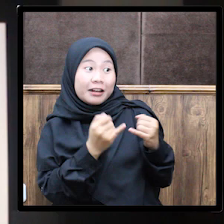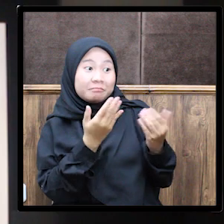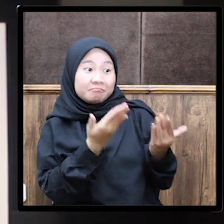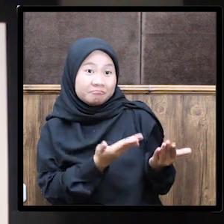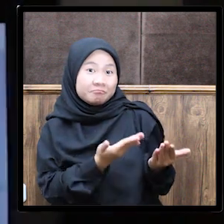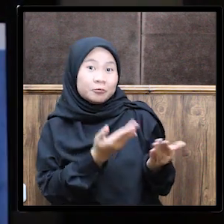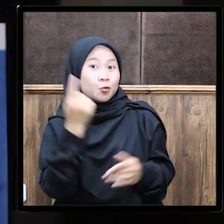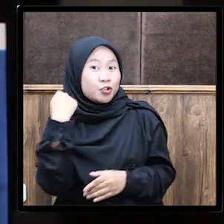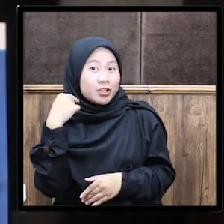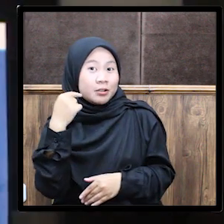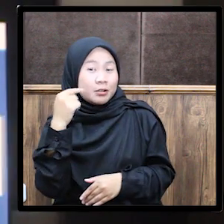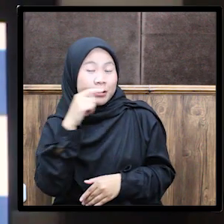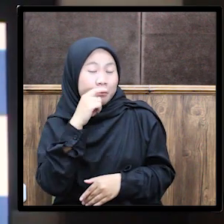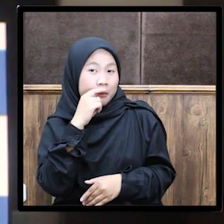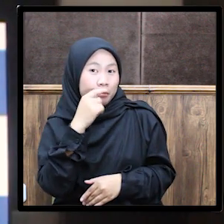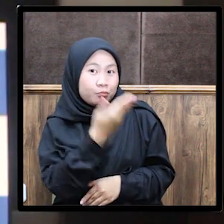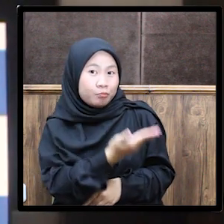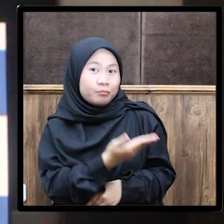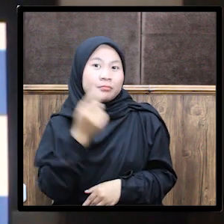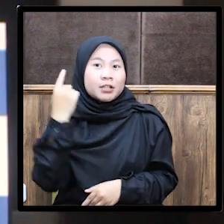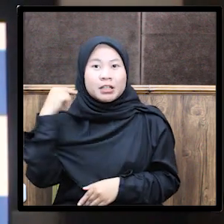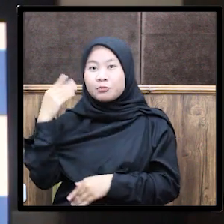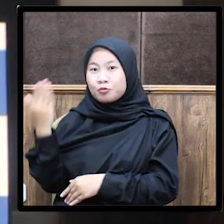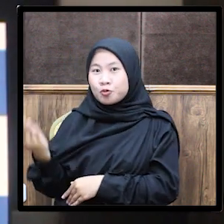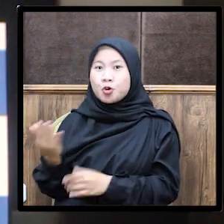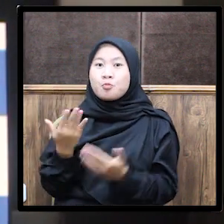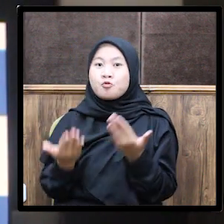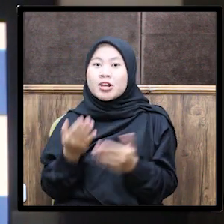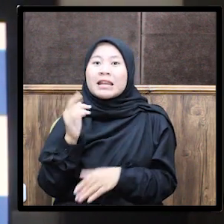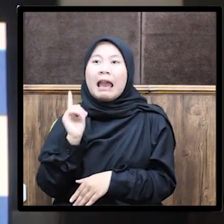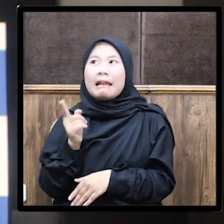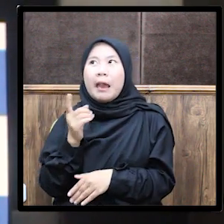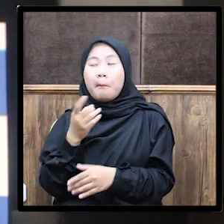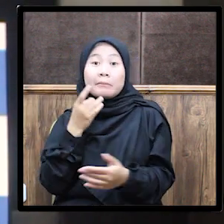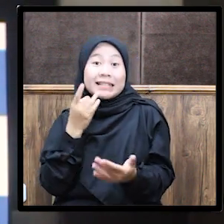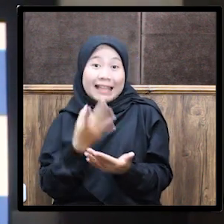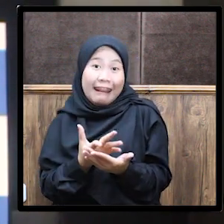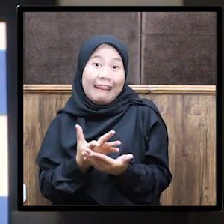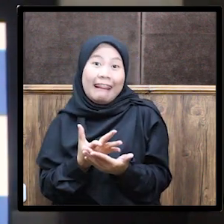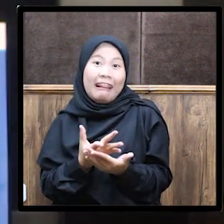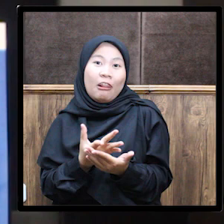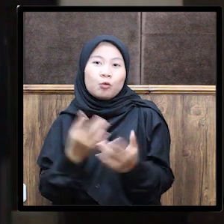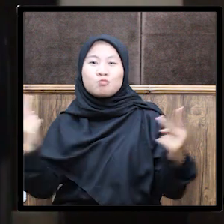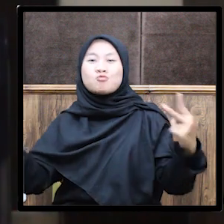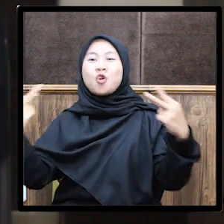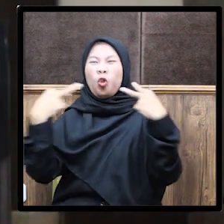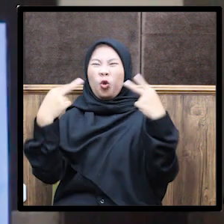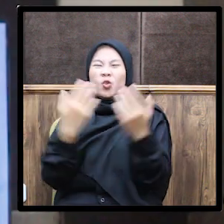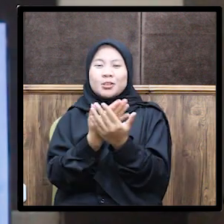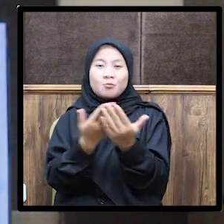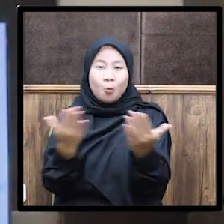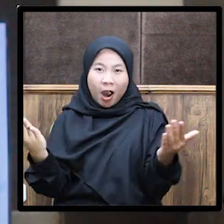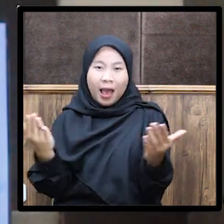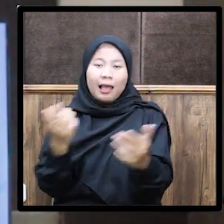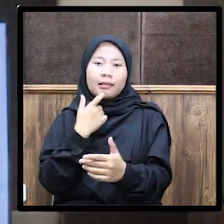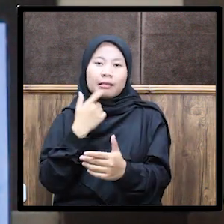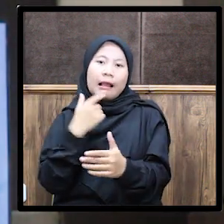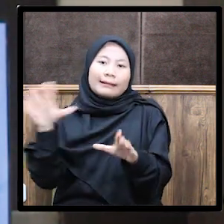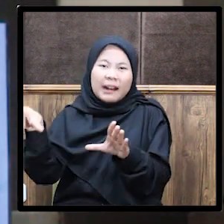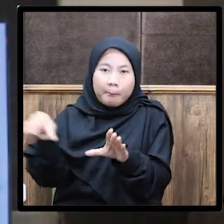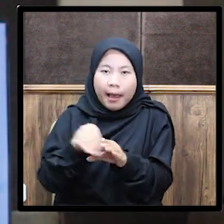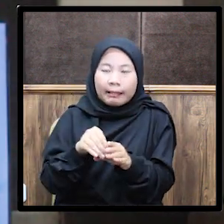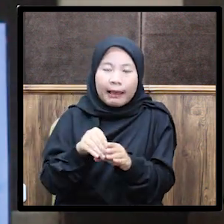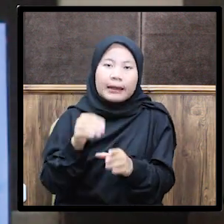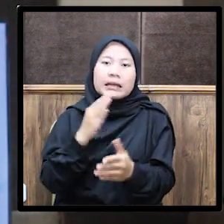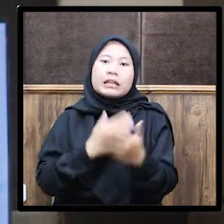Joni, mungkin ada pesan nih untuk penonton sekalian terkait dengan bagaimana partisipasi difabel ke depan nih dalam pemilu gitu.